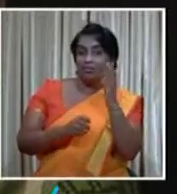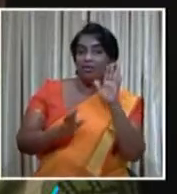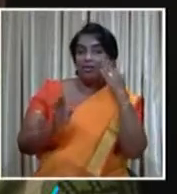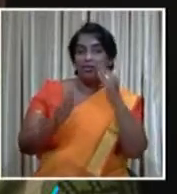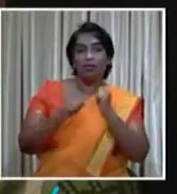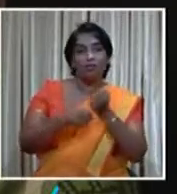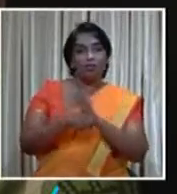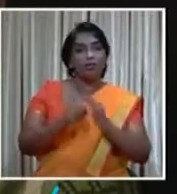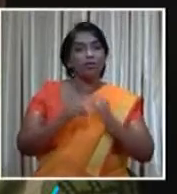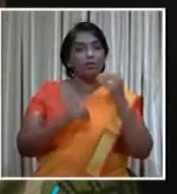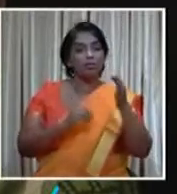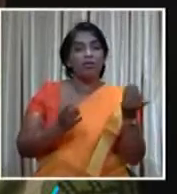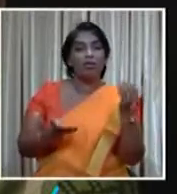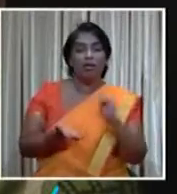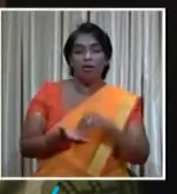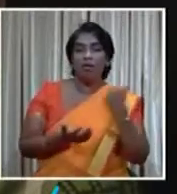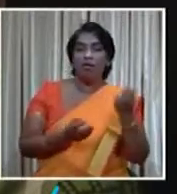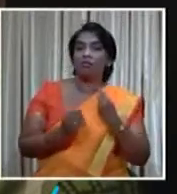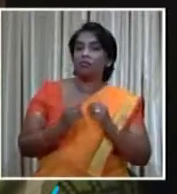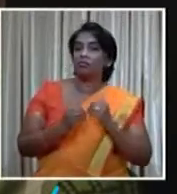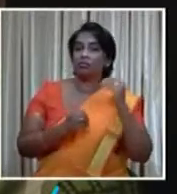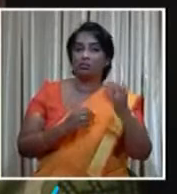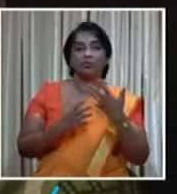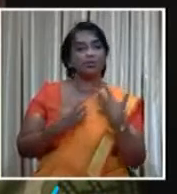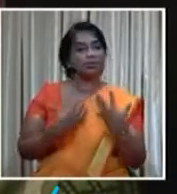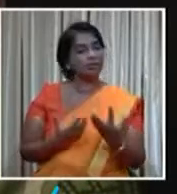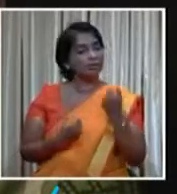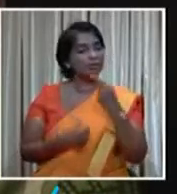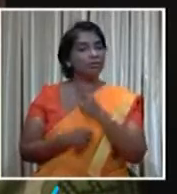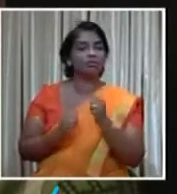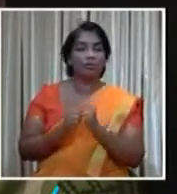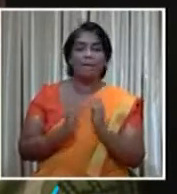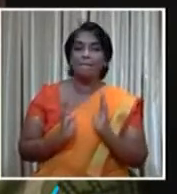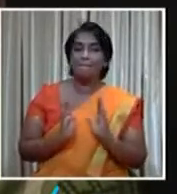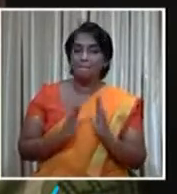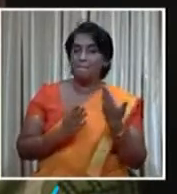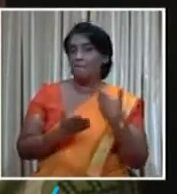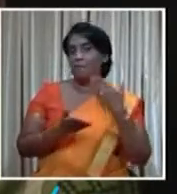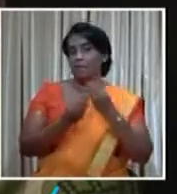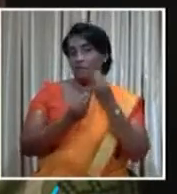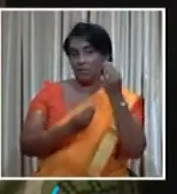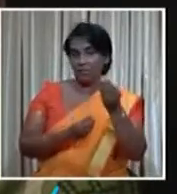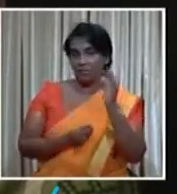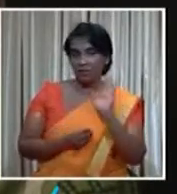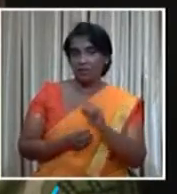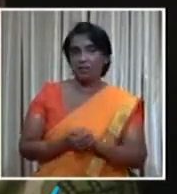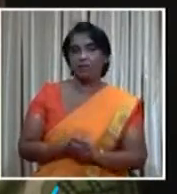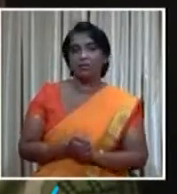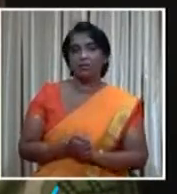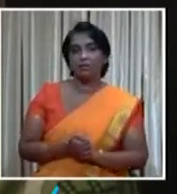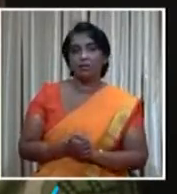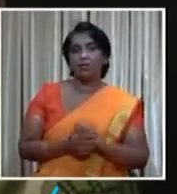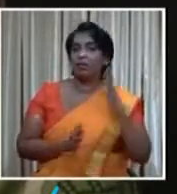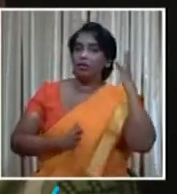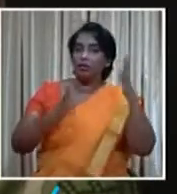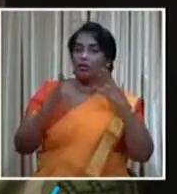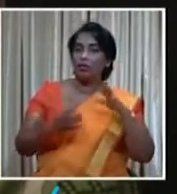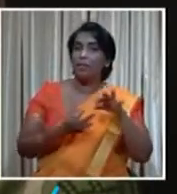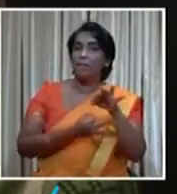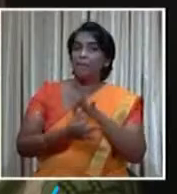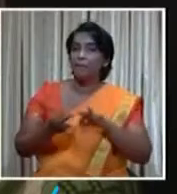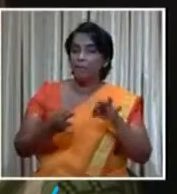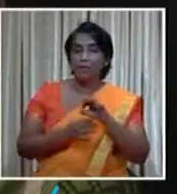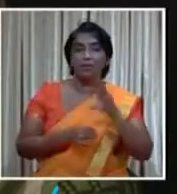හමුවේ නව ආර්ථික ප්‍රවේශයක් ලබා ගැනීමට ආරම්භයක් ලබා දෙන බවයි. ලෝක